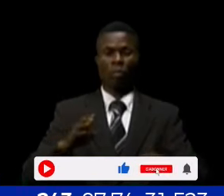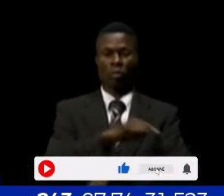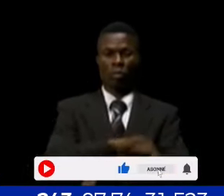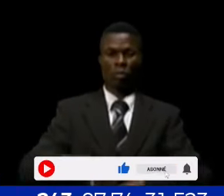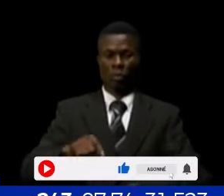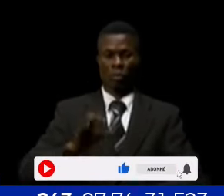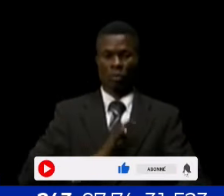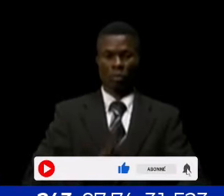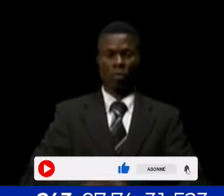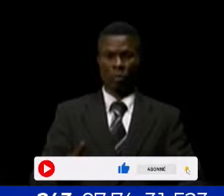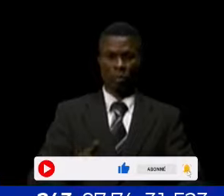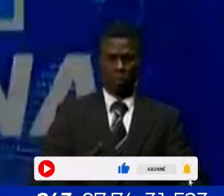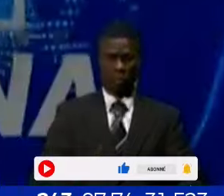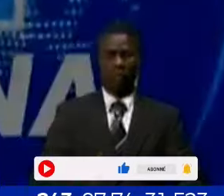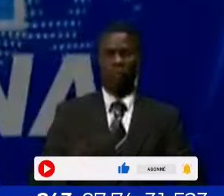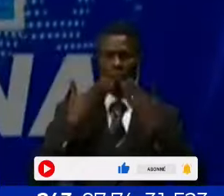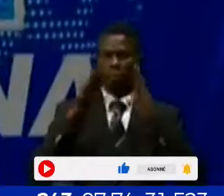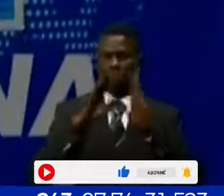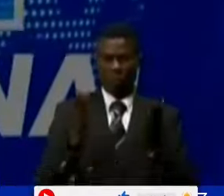communiqué tient lieu de faire part.